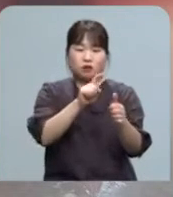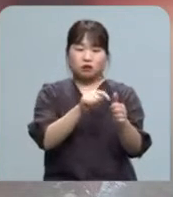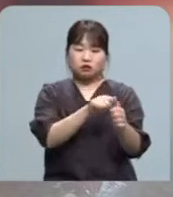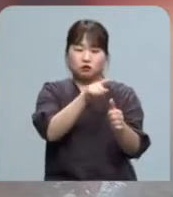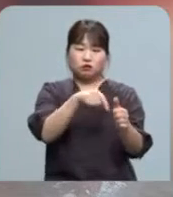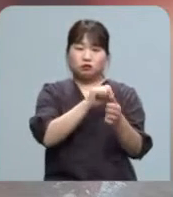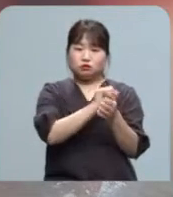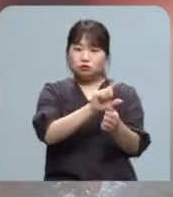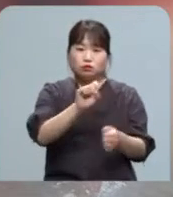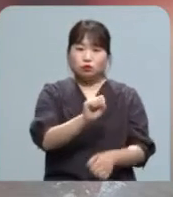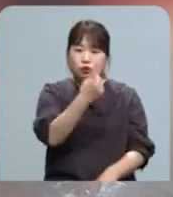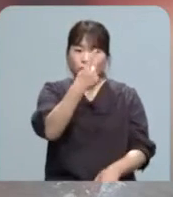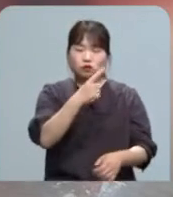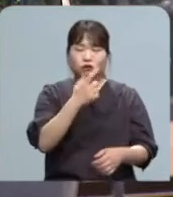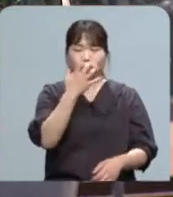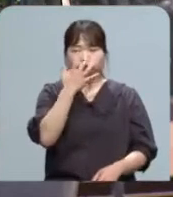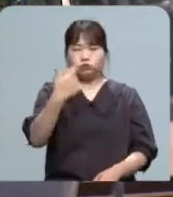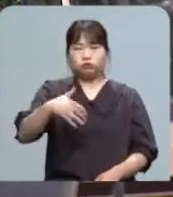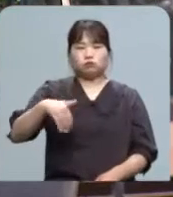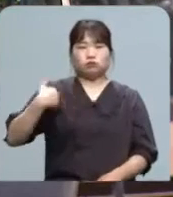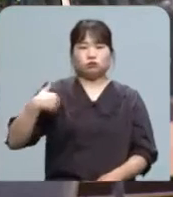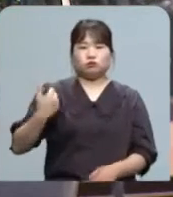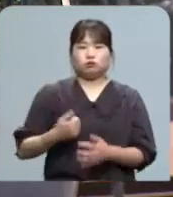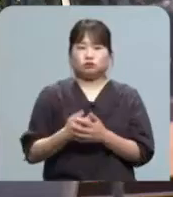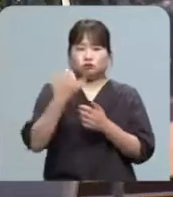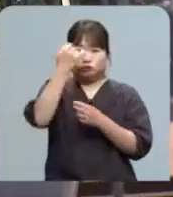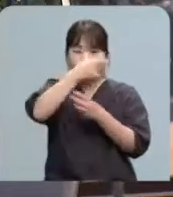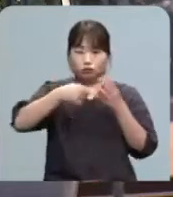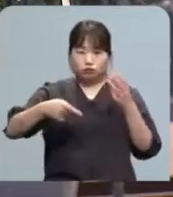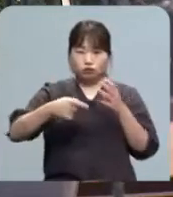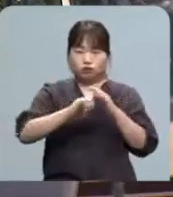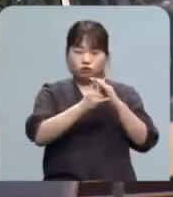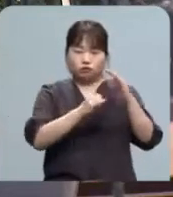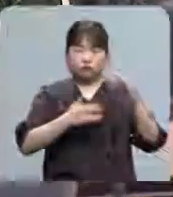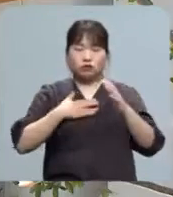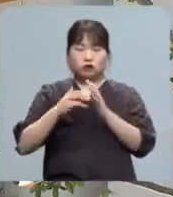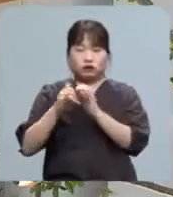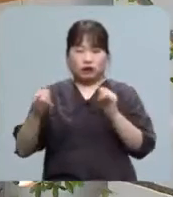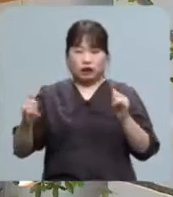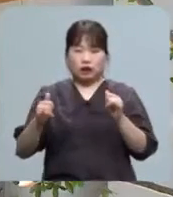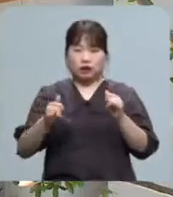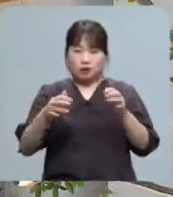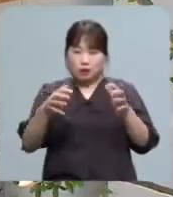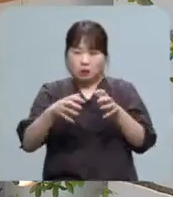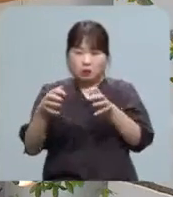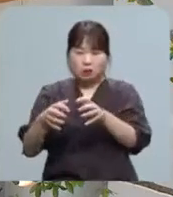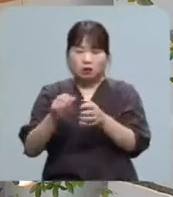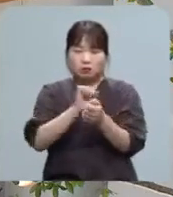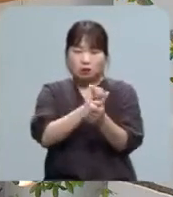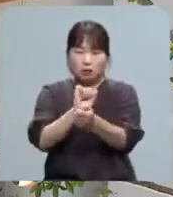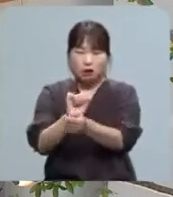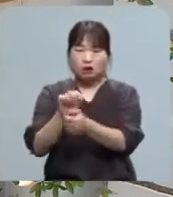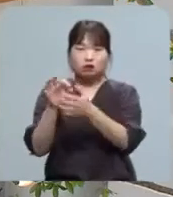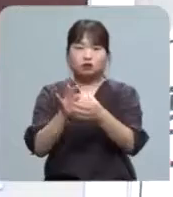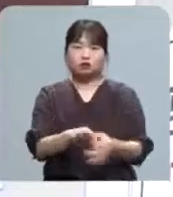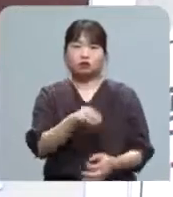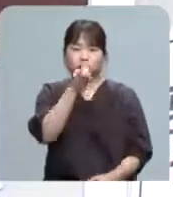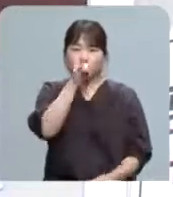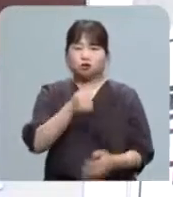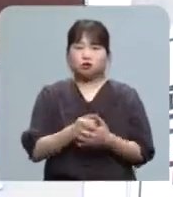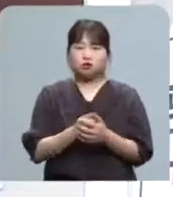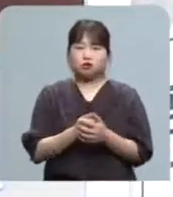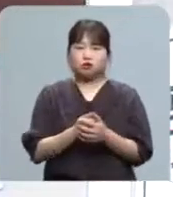감염 경로는 오리무중 입니다 충주 에서도 가족과 지인 등 소규모 집단 감염이 발생 했습니다